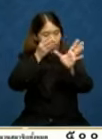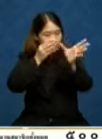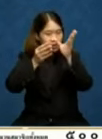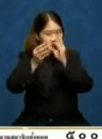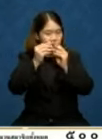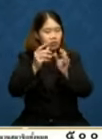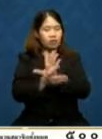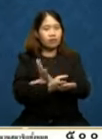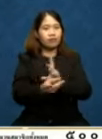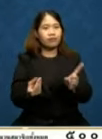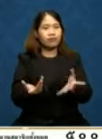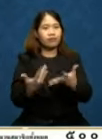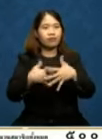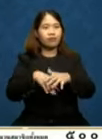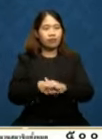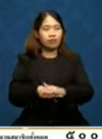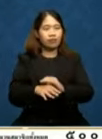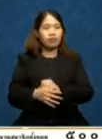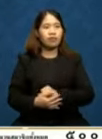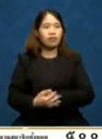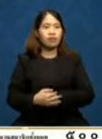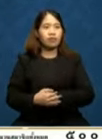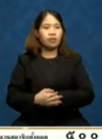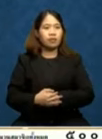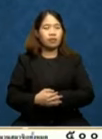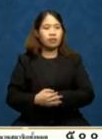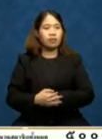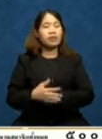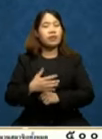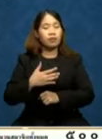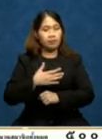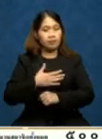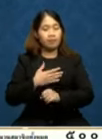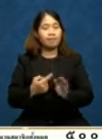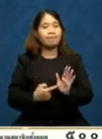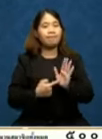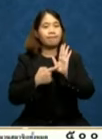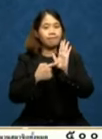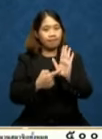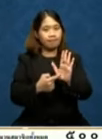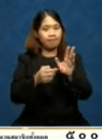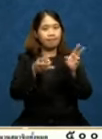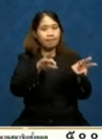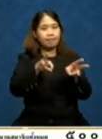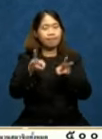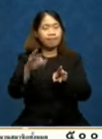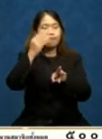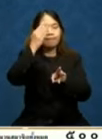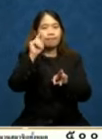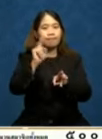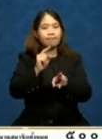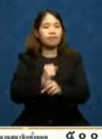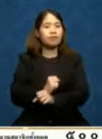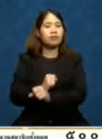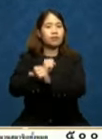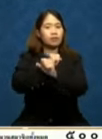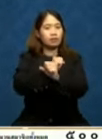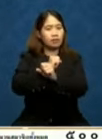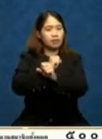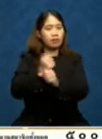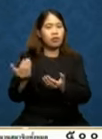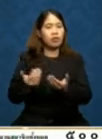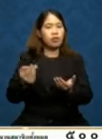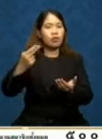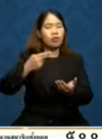าสังคมในอนาคตครับท่านประธานครับผมขอเสนอทางออกเรื่องนี้นะครับเพื่อเป็นการปกป้องลูกหลานของเราดังนี้